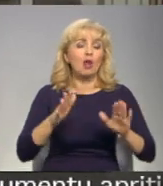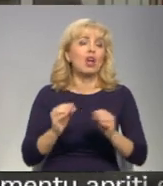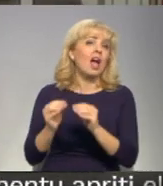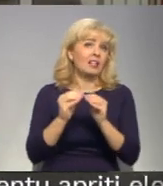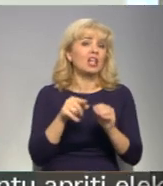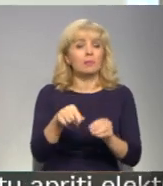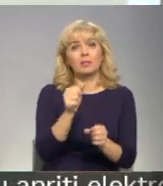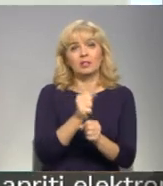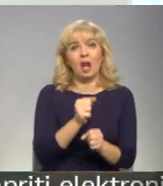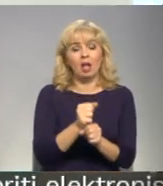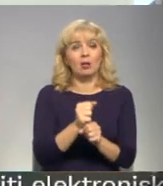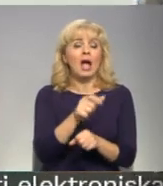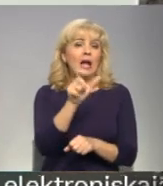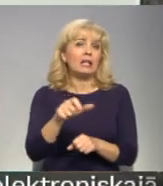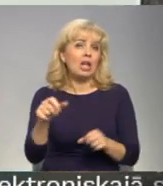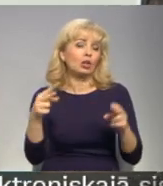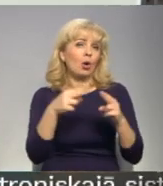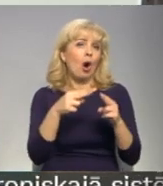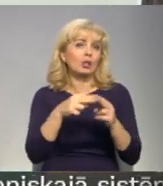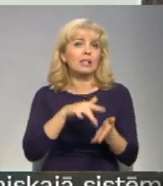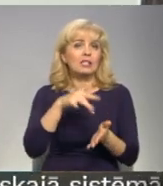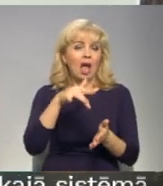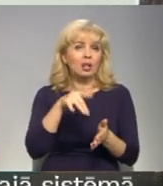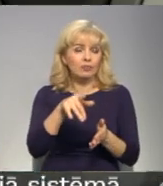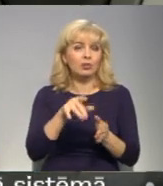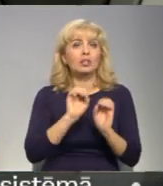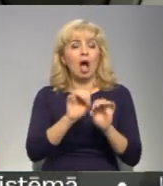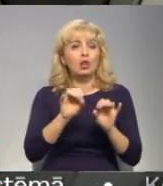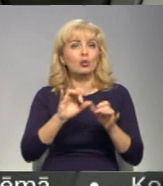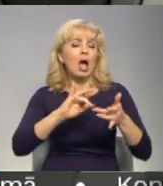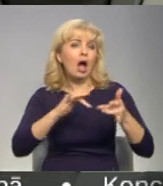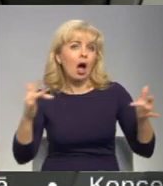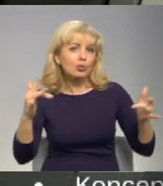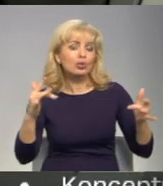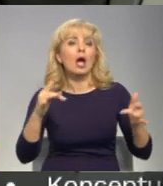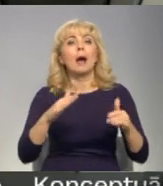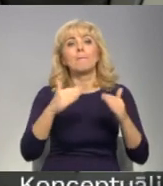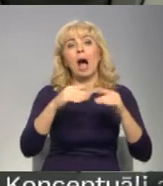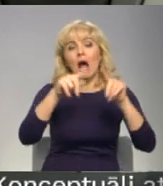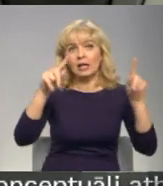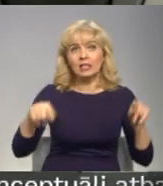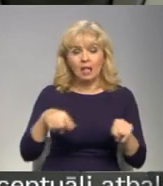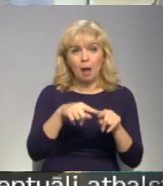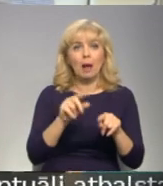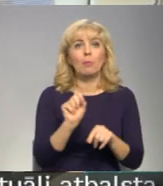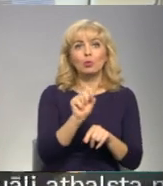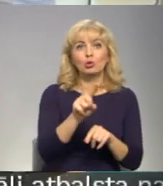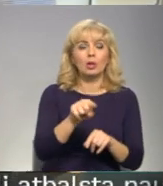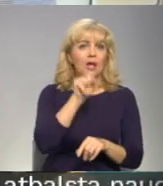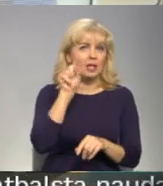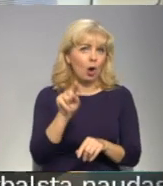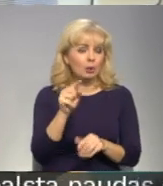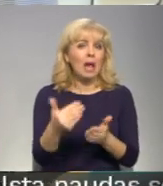šeit strādā klientu kontaktcentrs, kas elektroniski konsultē iedzīvotājus, sniedzot atbildes uz aģentūras mājaslapā uzdotajiem jautājumiem.